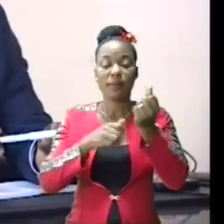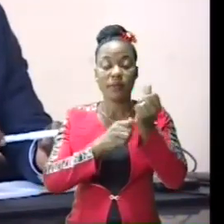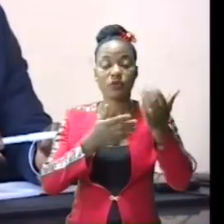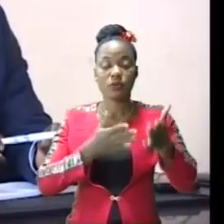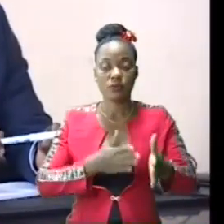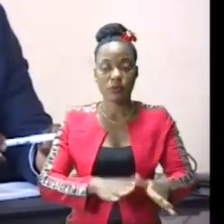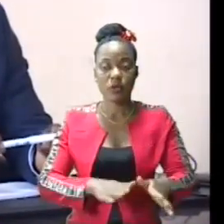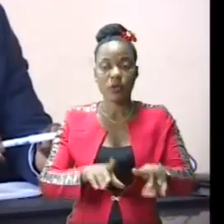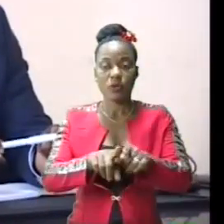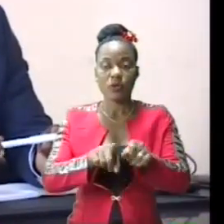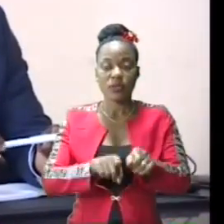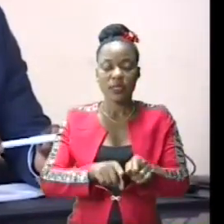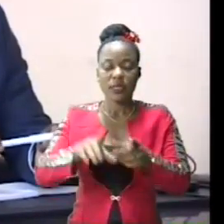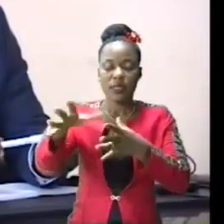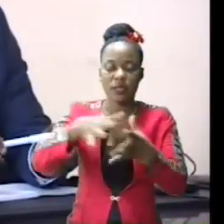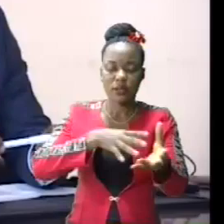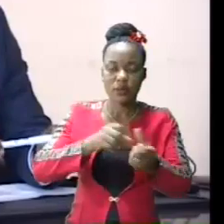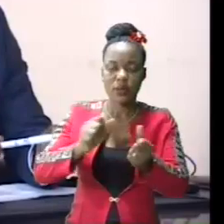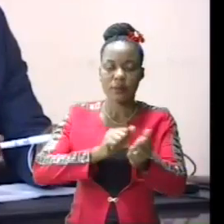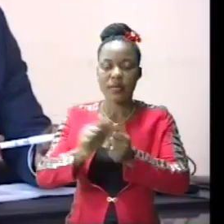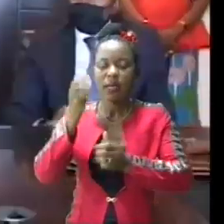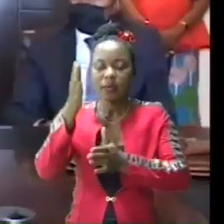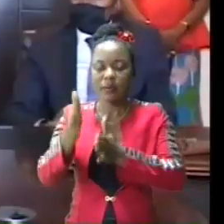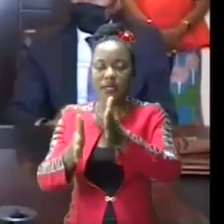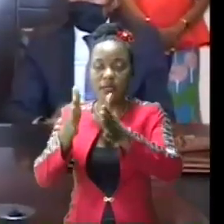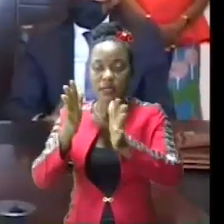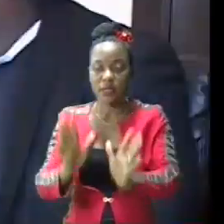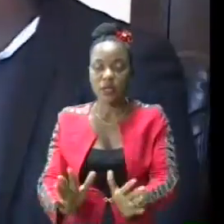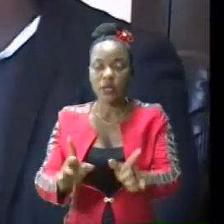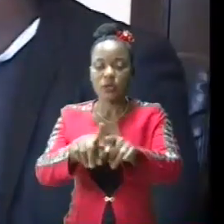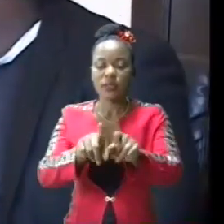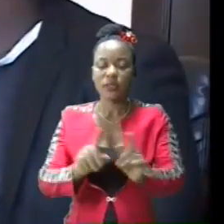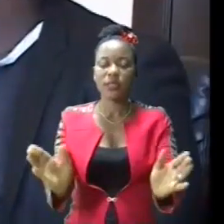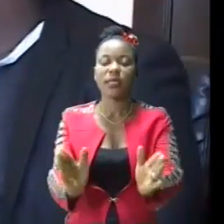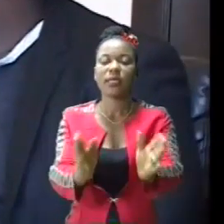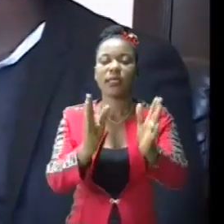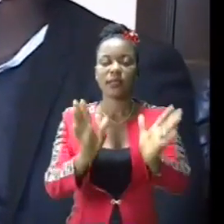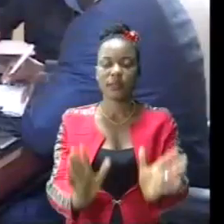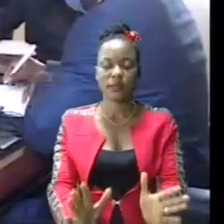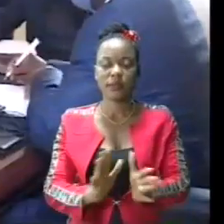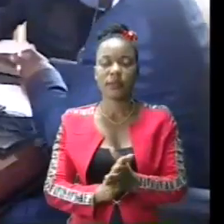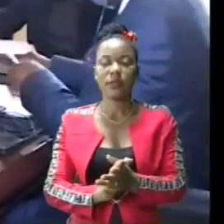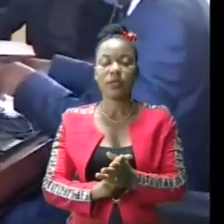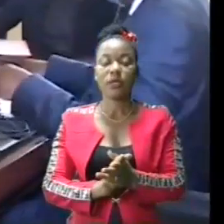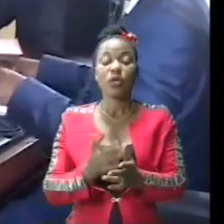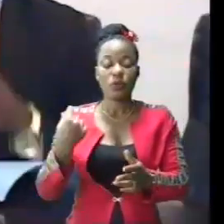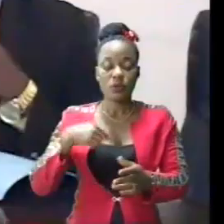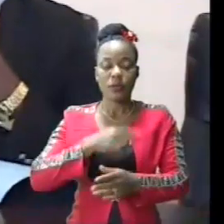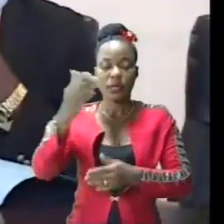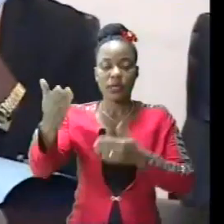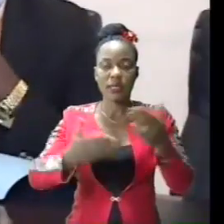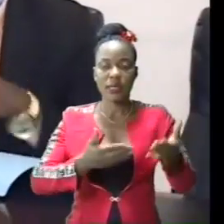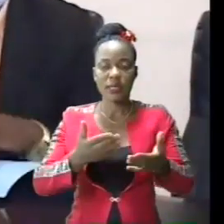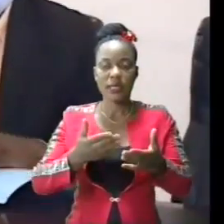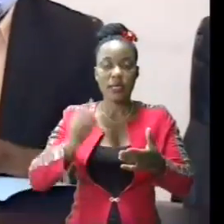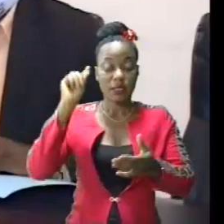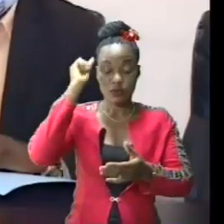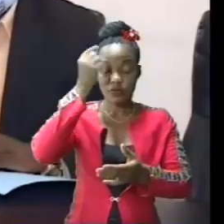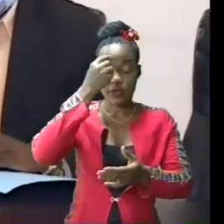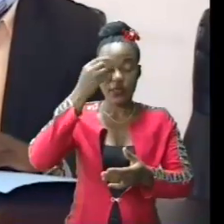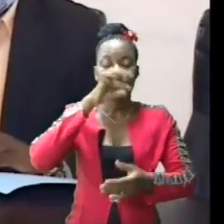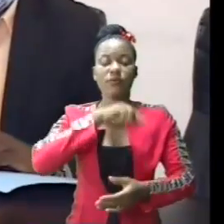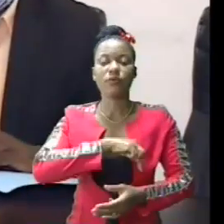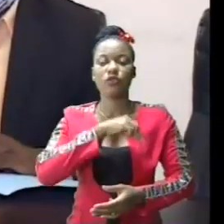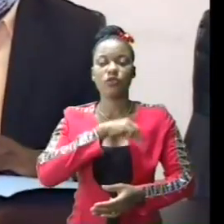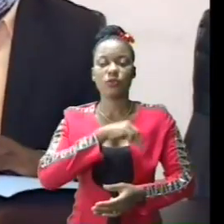et vandalisme commis par le manifestant et par les encadreurs. Nous avons reçu du gouvernement une mission